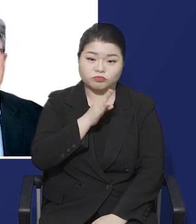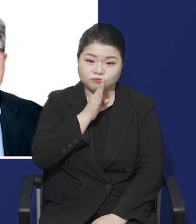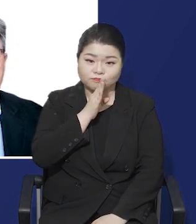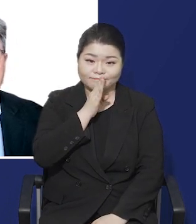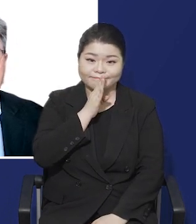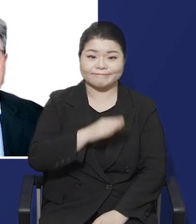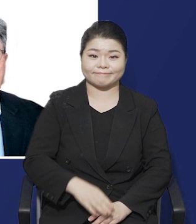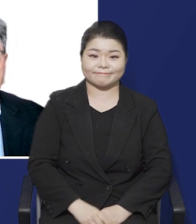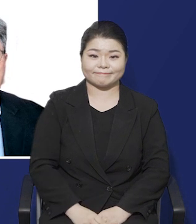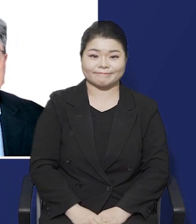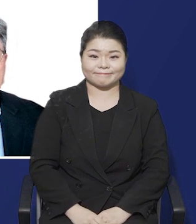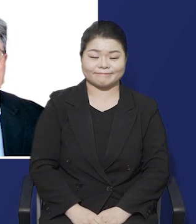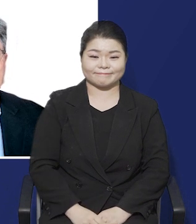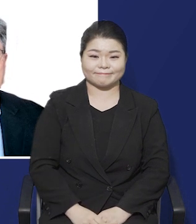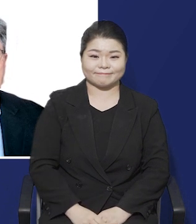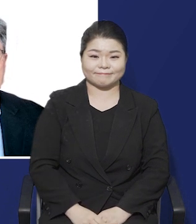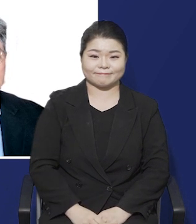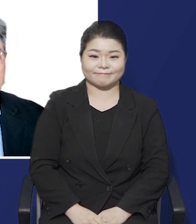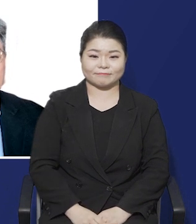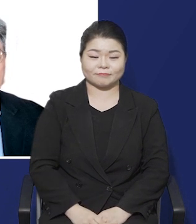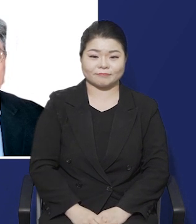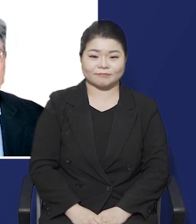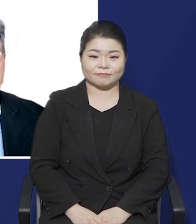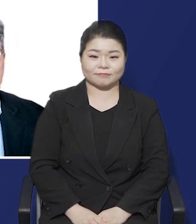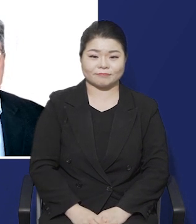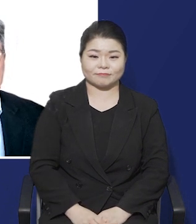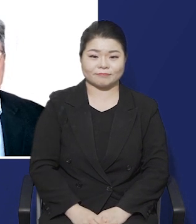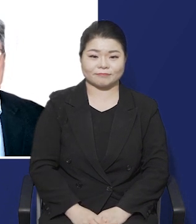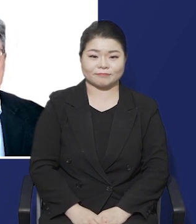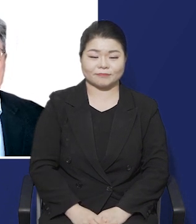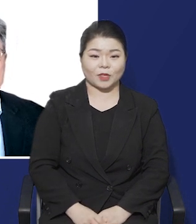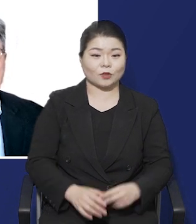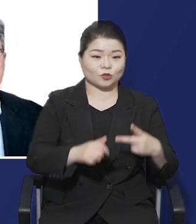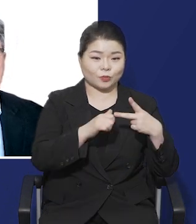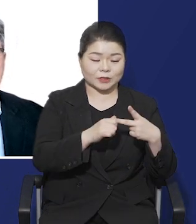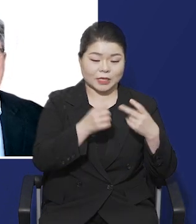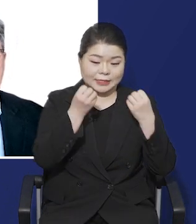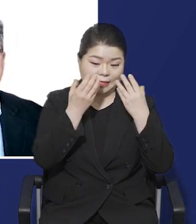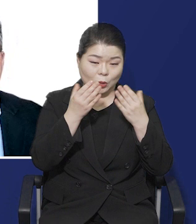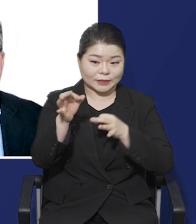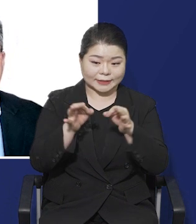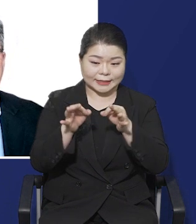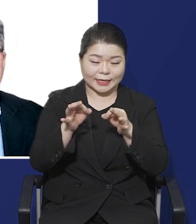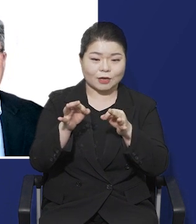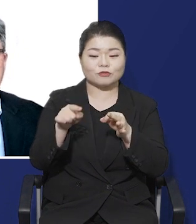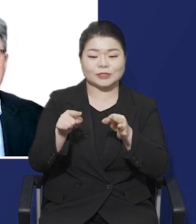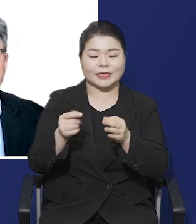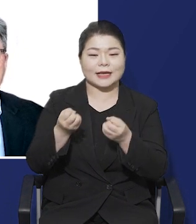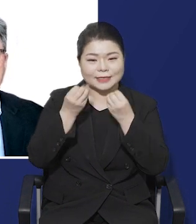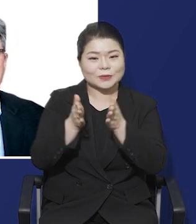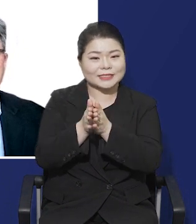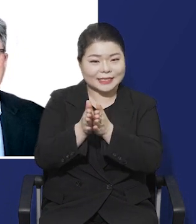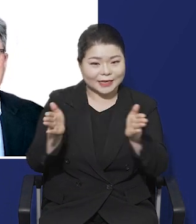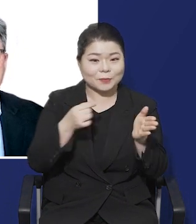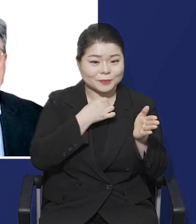목표를 어, 갖고 있으며 사명입니다. 둘째로는 새로운 시장의 진출입니다.